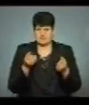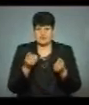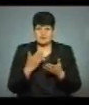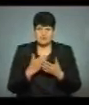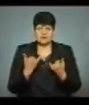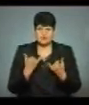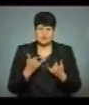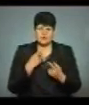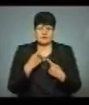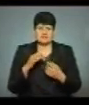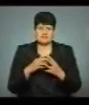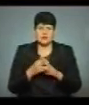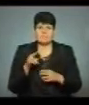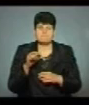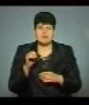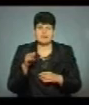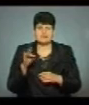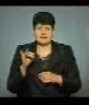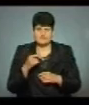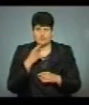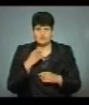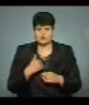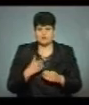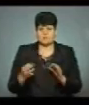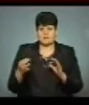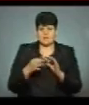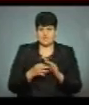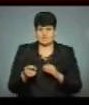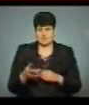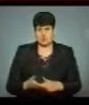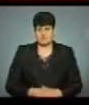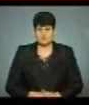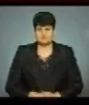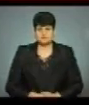сільським головою Петриків, який так само сказав, що хоче приєднатися до міста Тернополя.